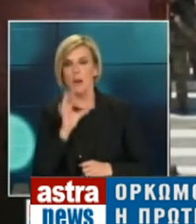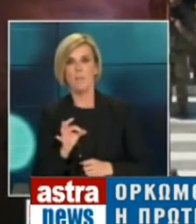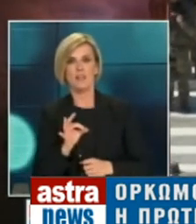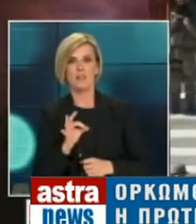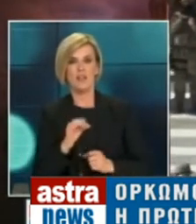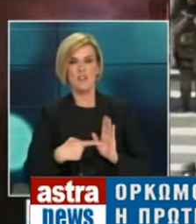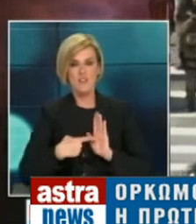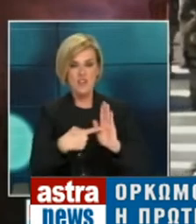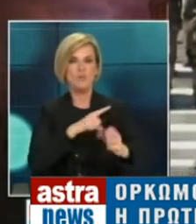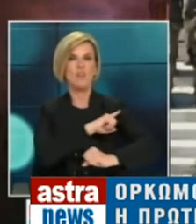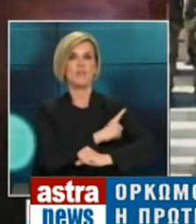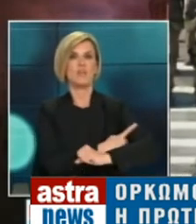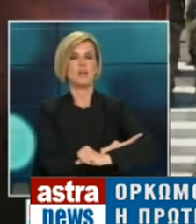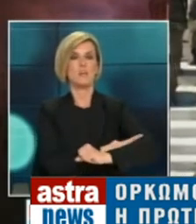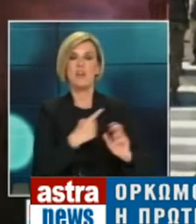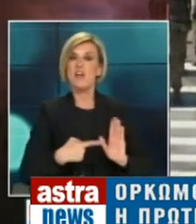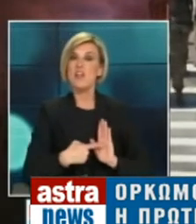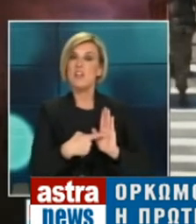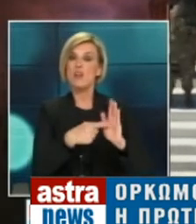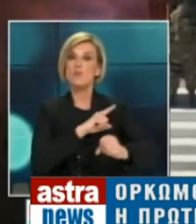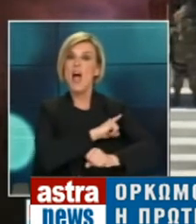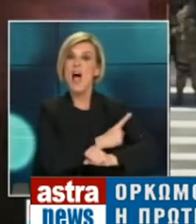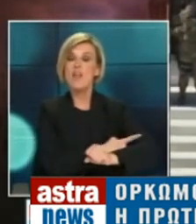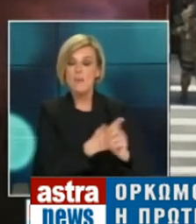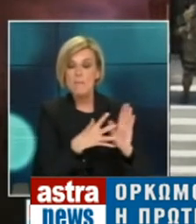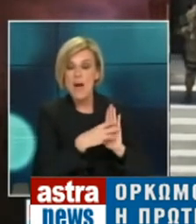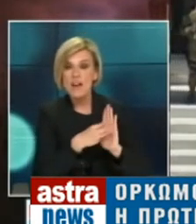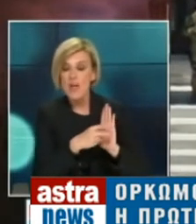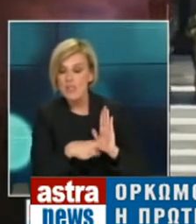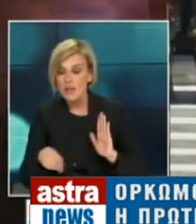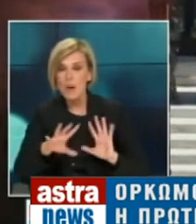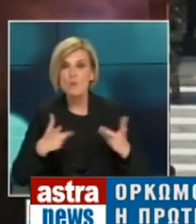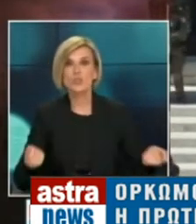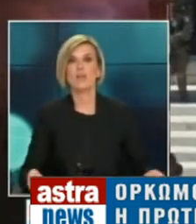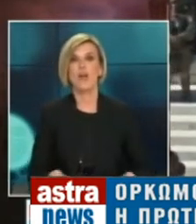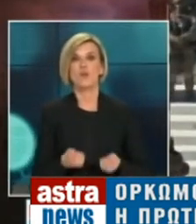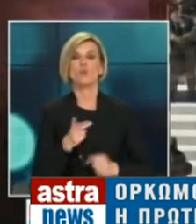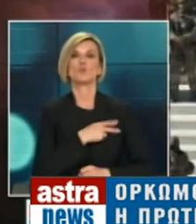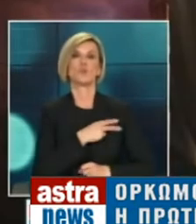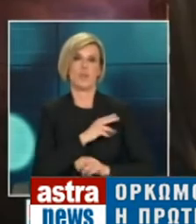ισχύως, αλλά θα δείξουμε την ισχύ του παραδείγματός μας.